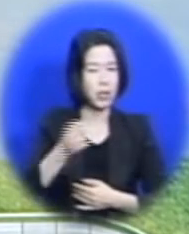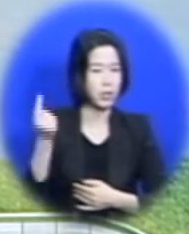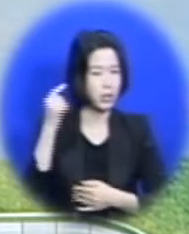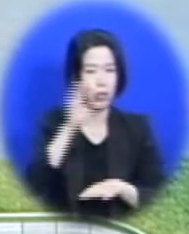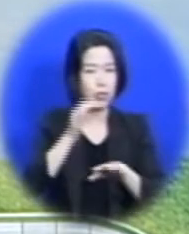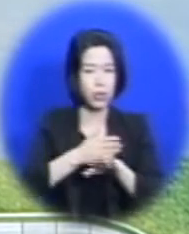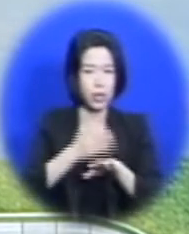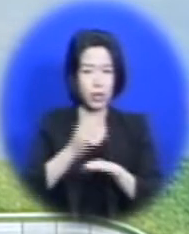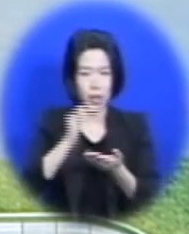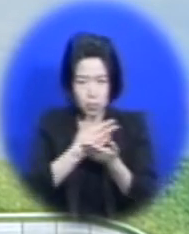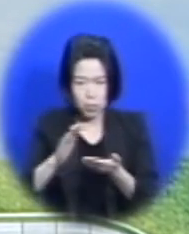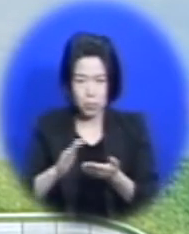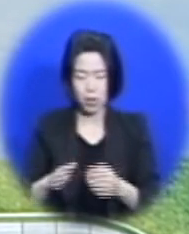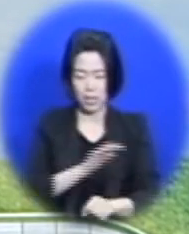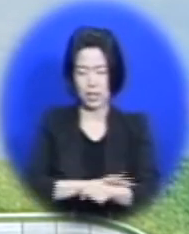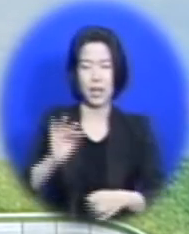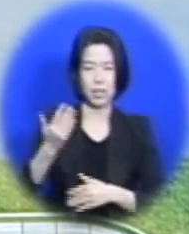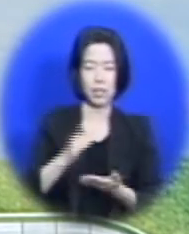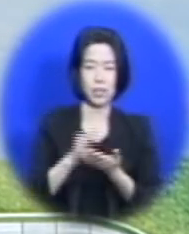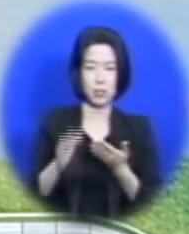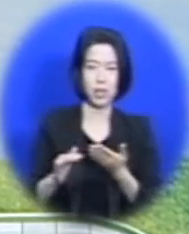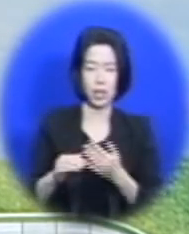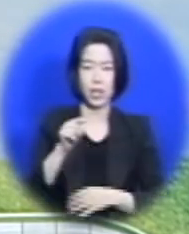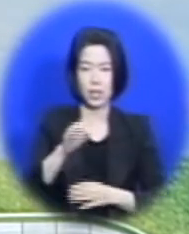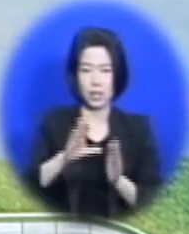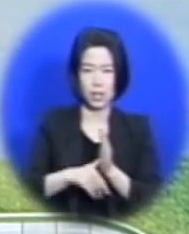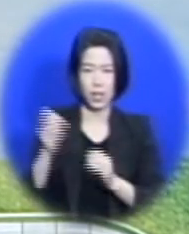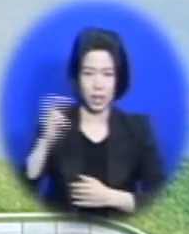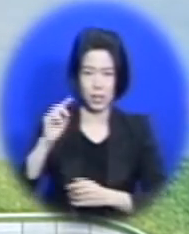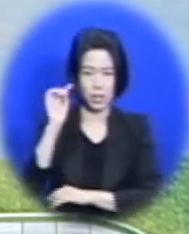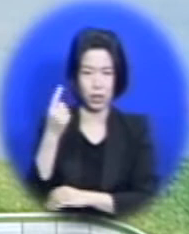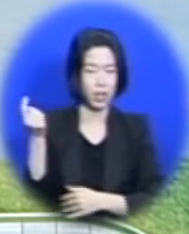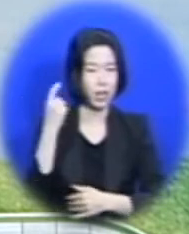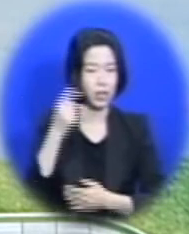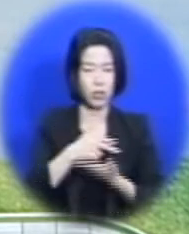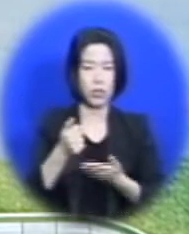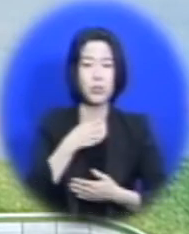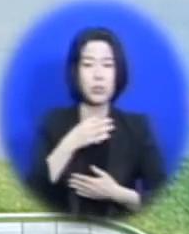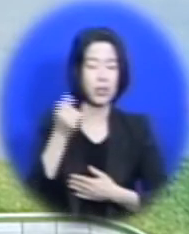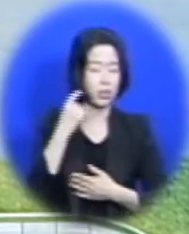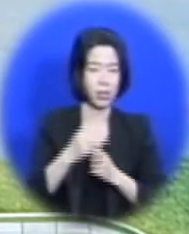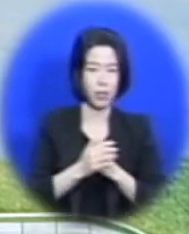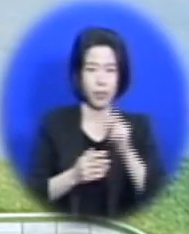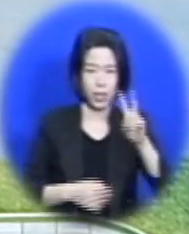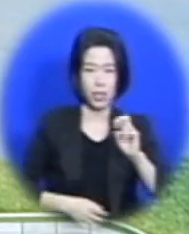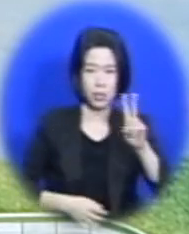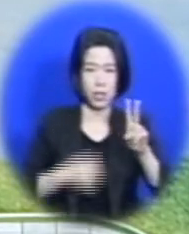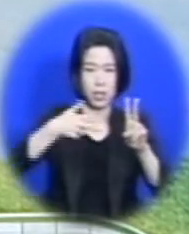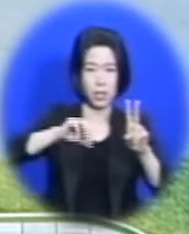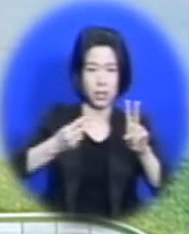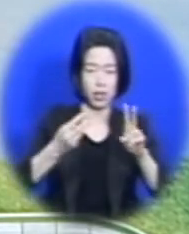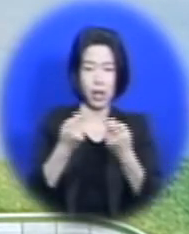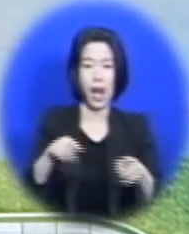해야 합니다. 근데 다시 다윗에게 주님의 음성이 들립니다. 22절을 보십시다.